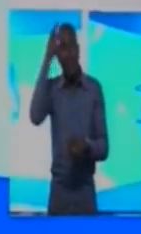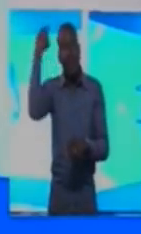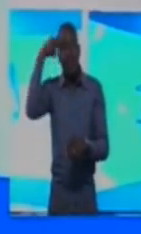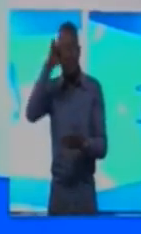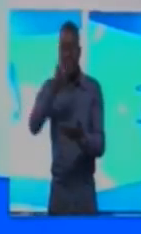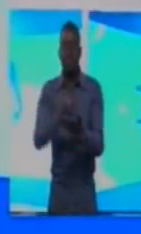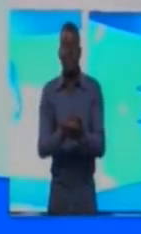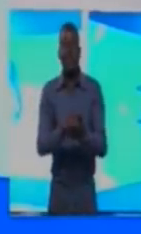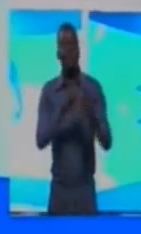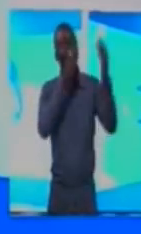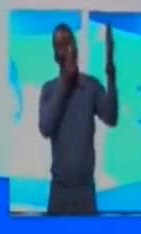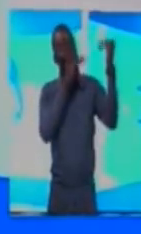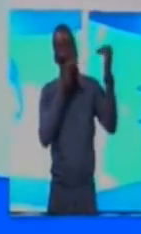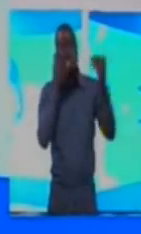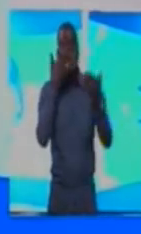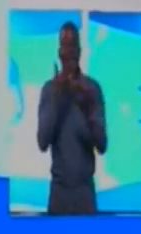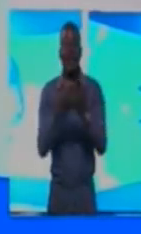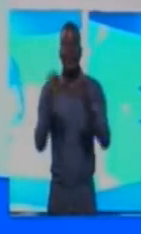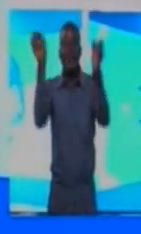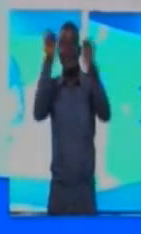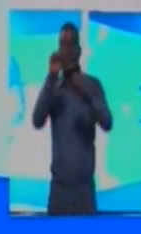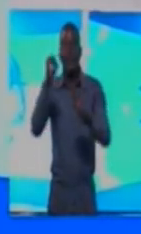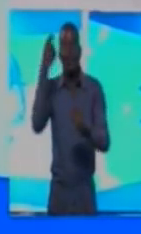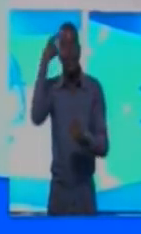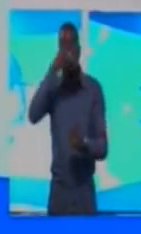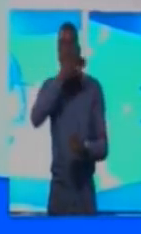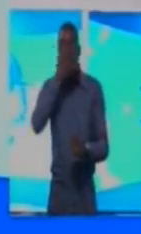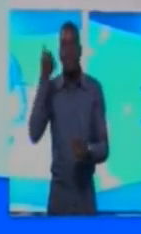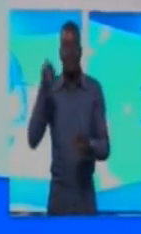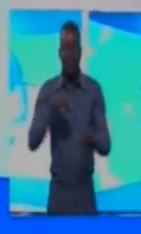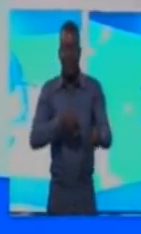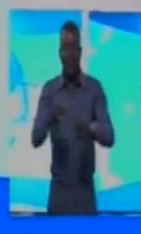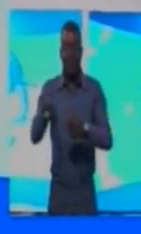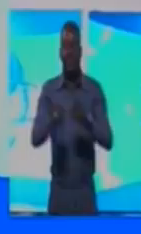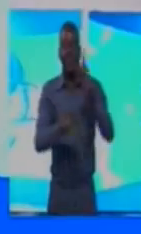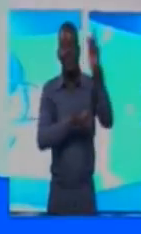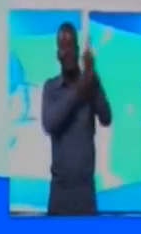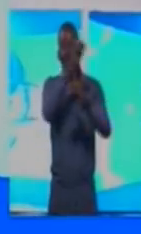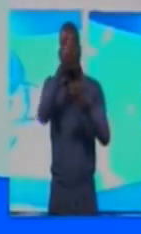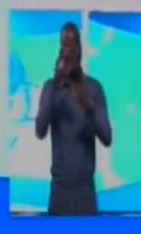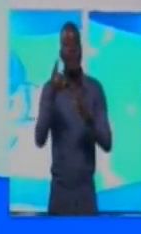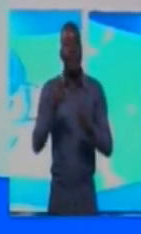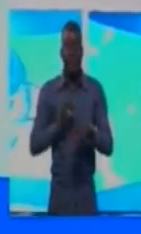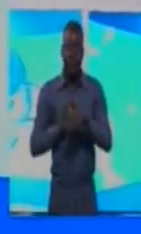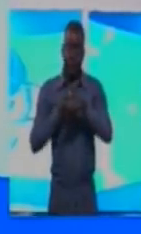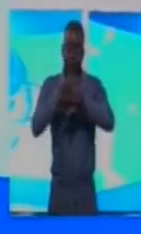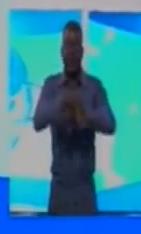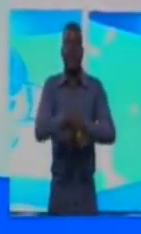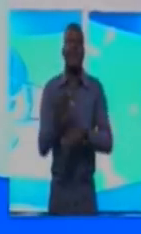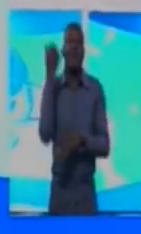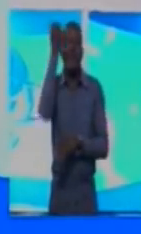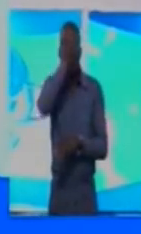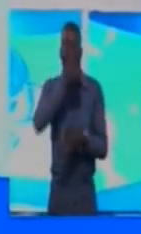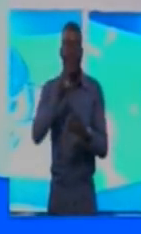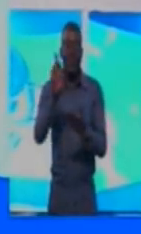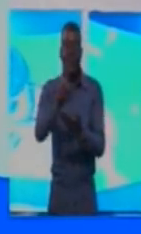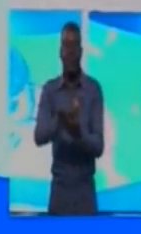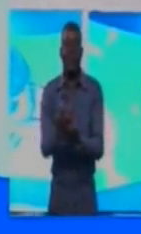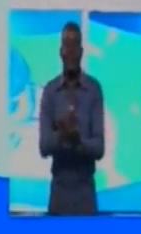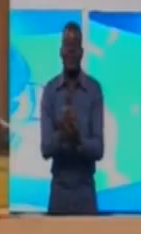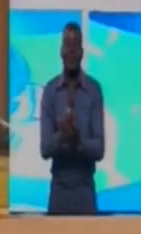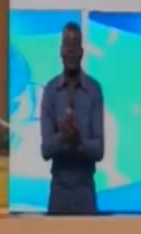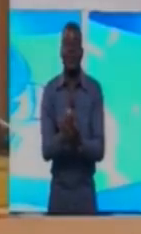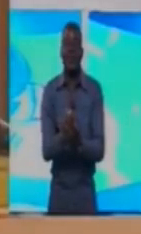ils espèrent de bonnes statistiques pour une meilleure gestion des déplacés forcés en Afrique. Ali Doubadini et Adama Koulibaly,